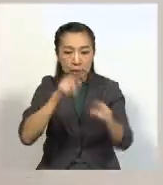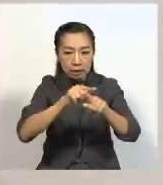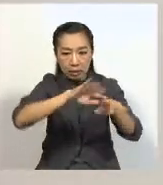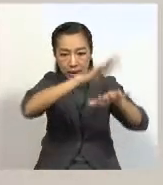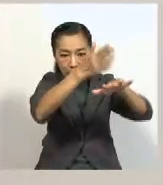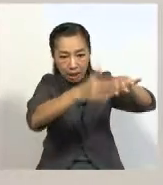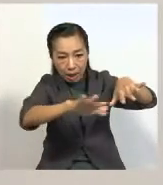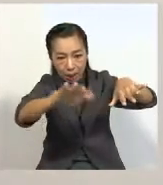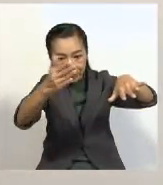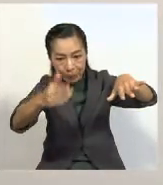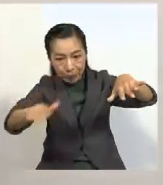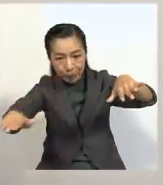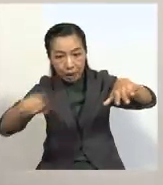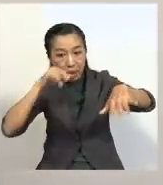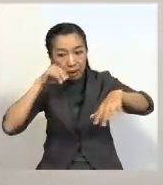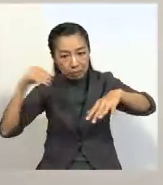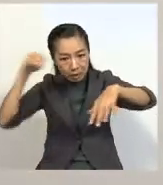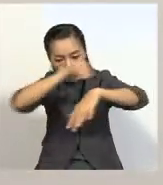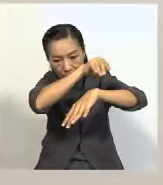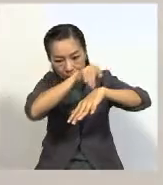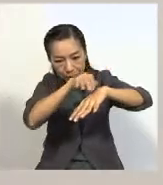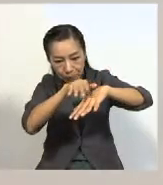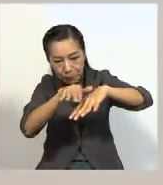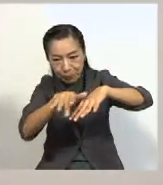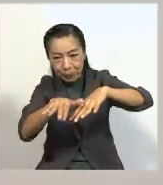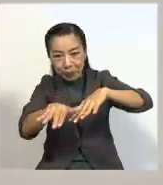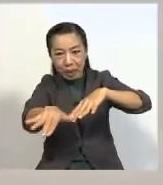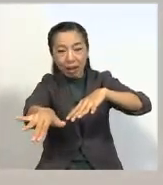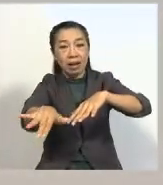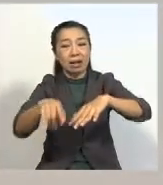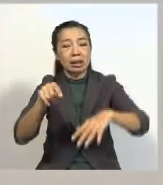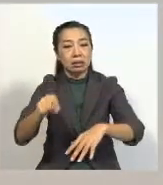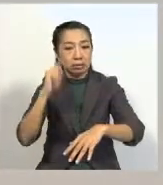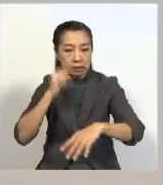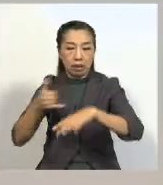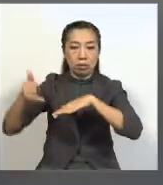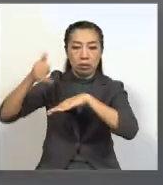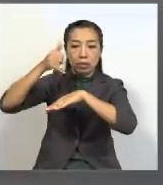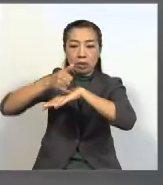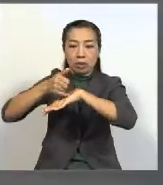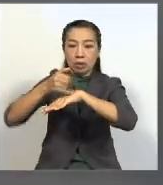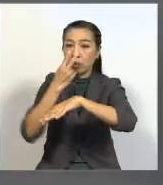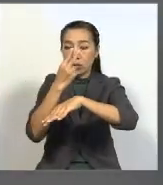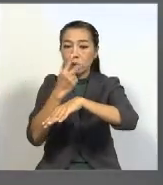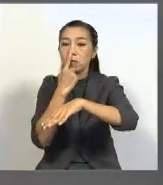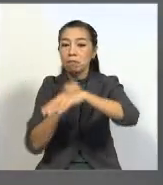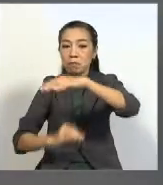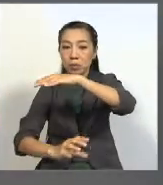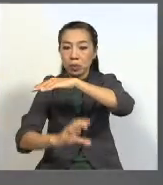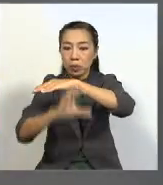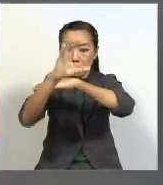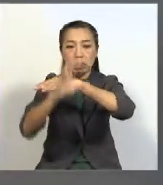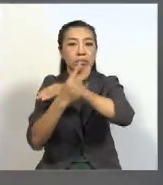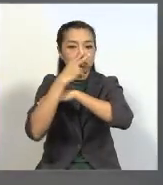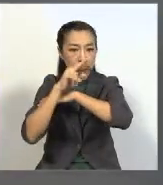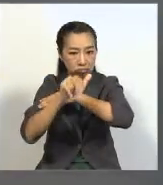าที่ดูเหมือนทะเลหมอกไหลลงมาตลอดเวลาค่ะแล้วก็สามารถที่จะขึ้นไปรับชมพระอาทิตย์ขึ้นท่ามกลางสายหมอกที่ป